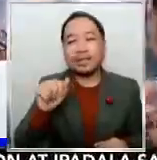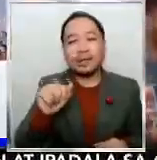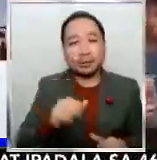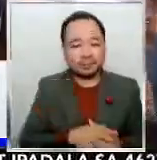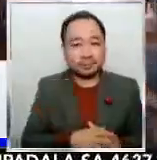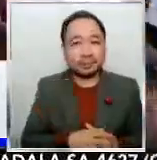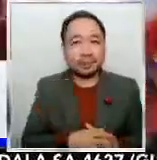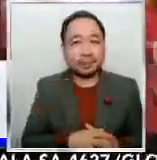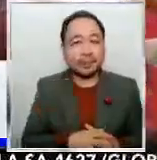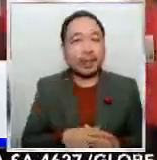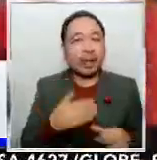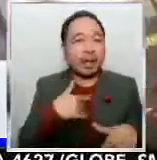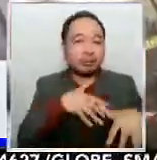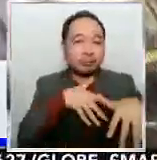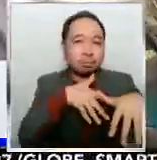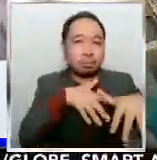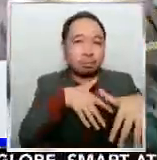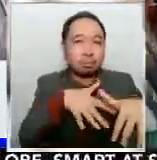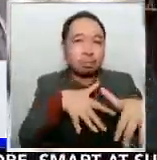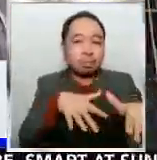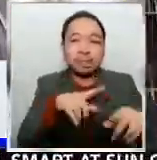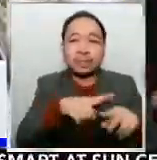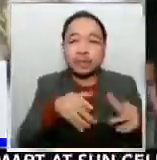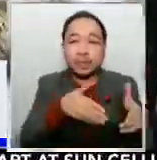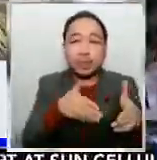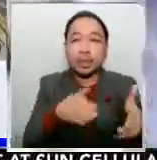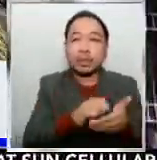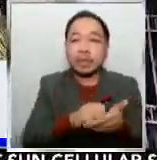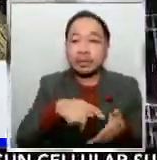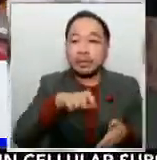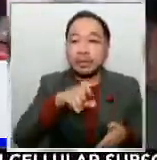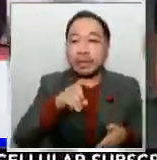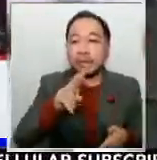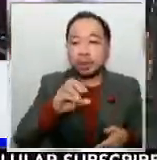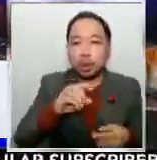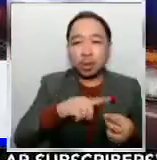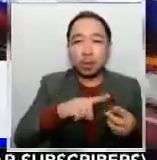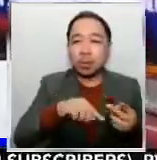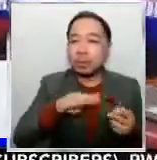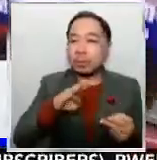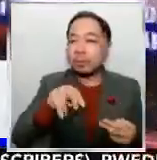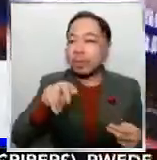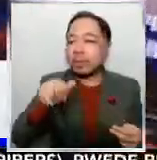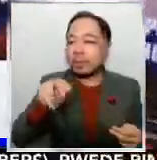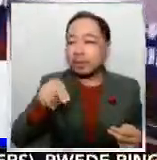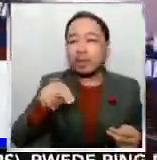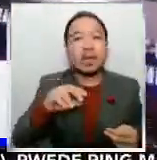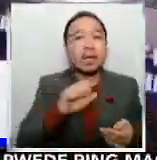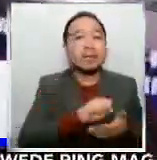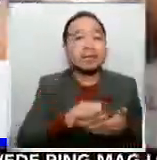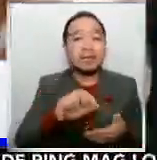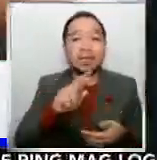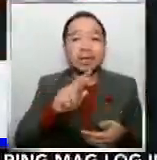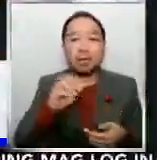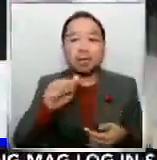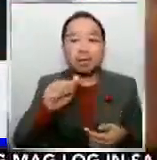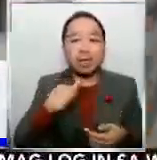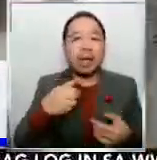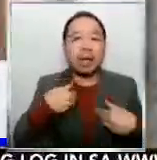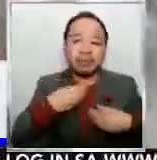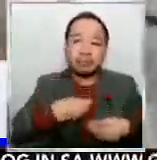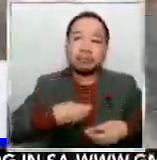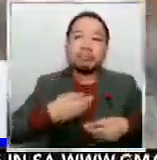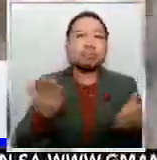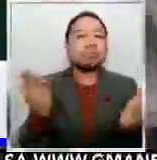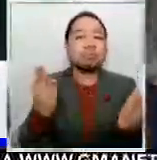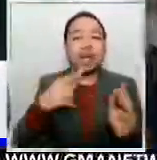Nag-motorcade sila sa mga kalsada ng San Pedro, Binyan at Santa Rosa. Kasabay ng paghahagis ng mga t-shirt, naghahagis rin